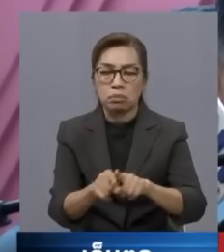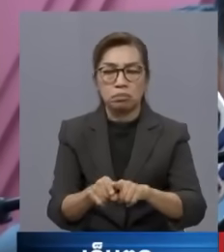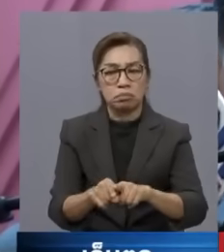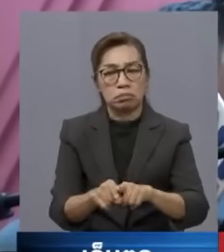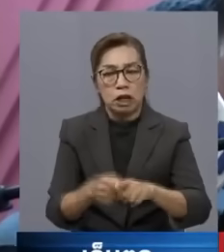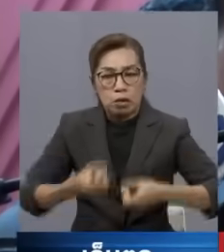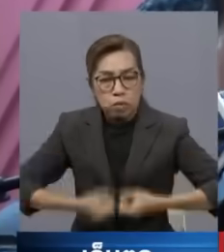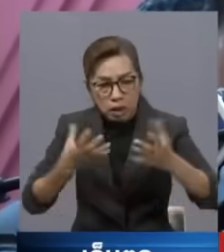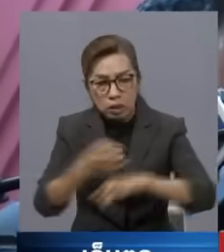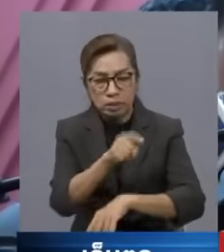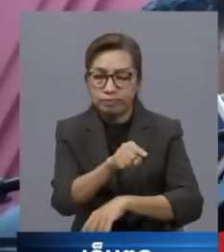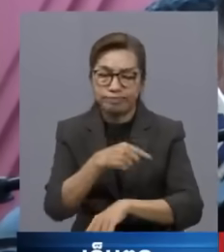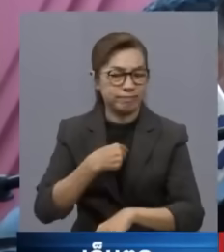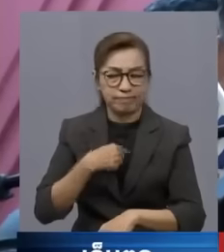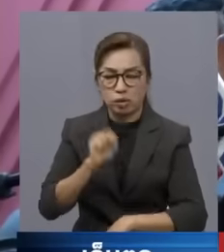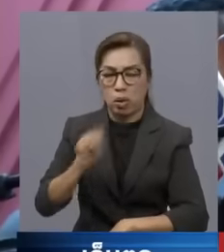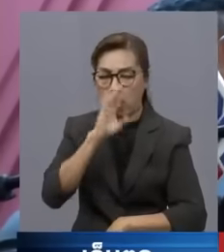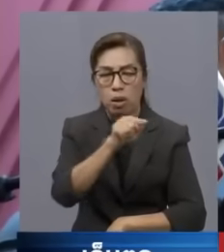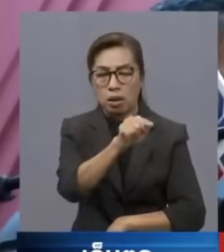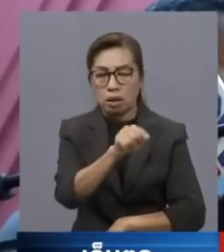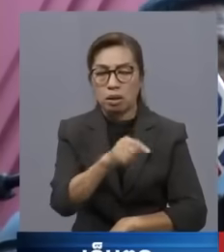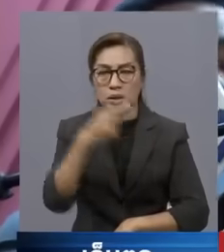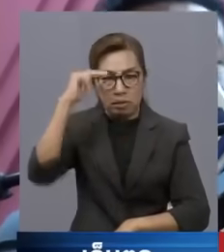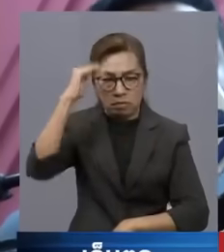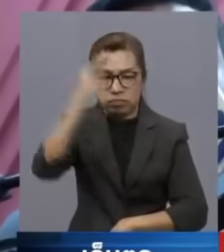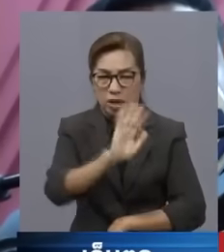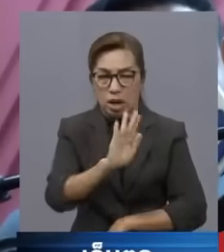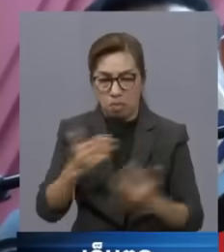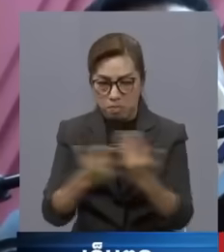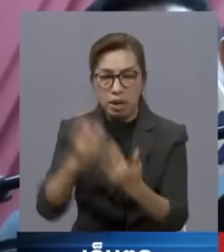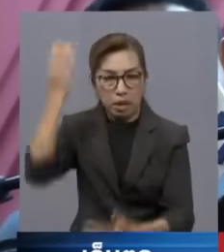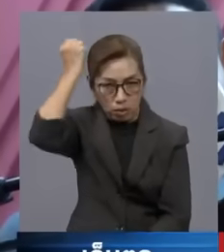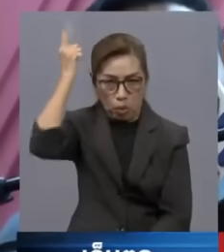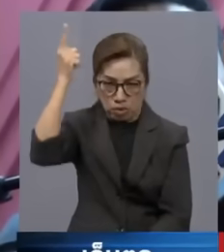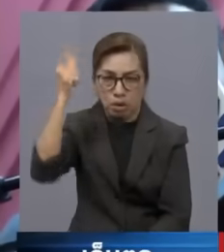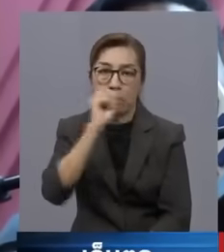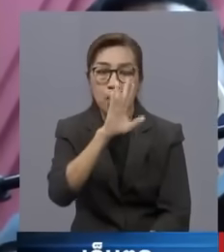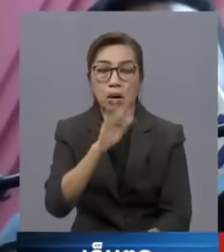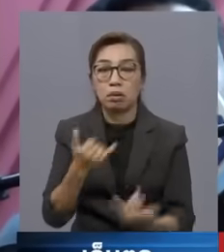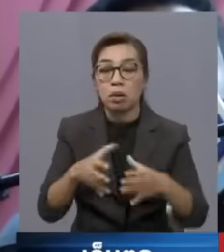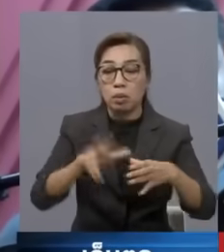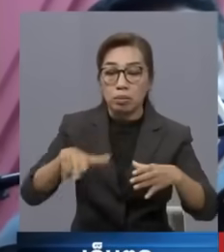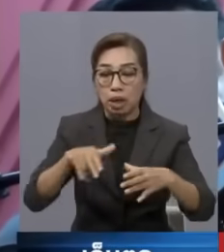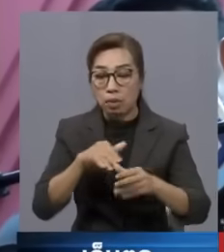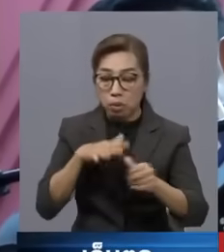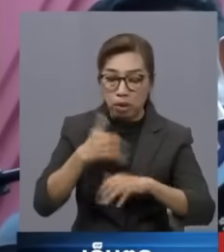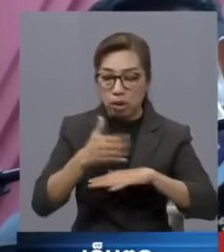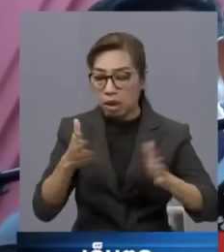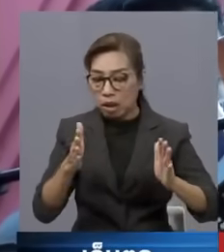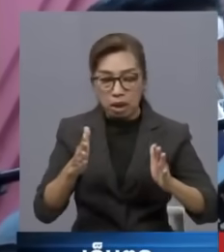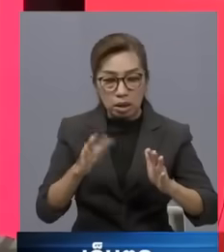คุณเศรษฐานั้นถอนตัวเสนอชื่อคุณอุ๊งมาเป็นนายกแทนแกนนำเพื่อไทยกำลังช่างใจนะครับว่าจะเลือกคนไหนดี